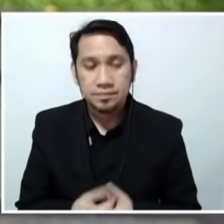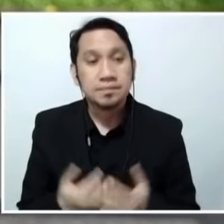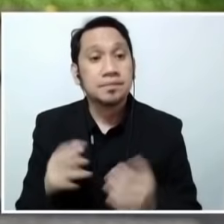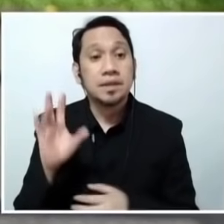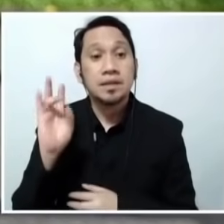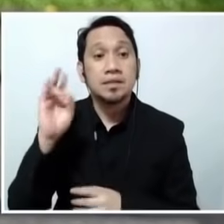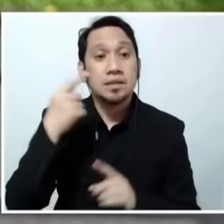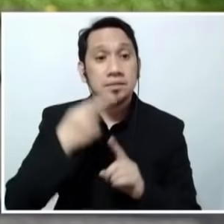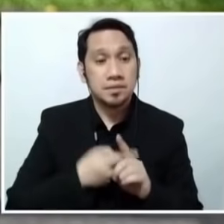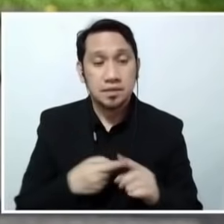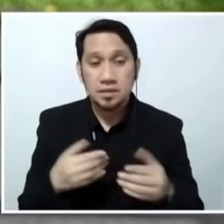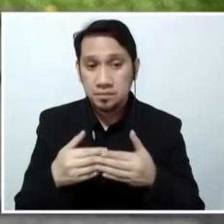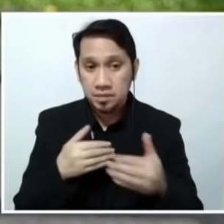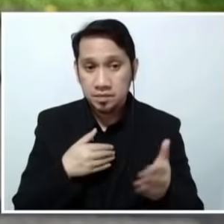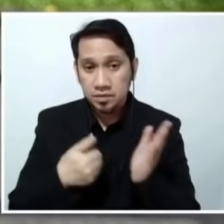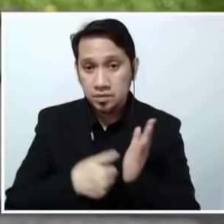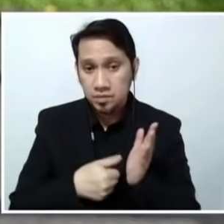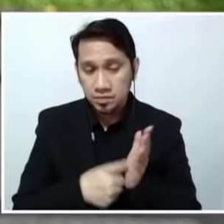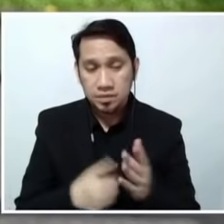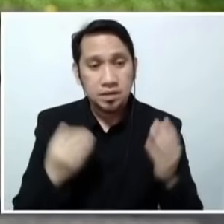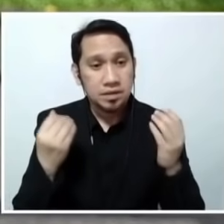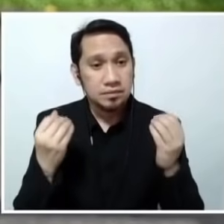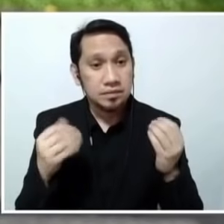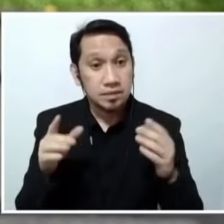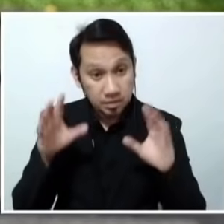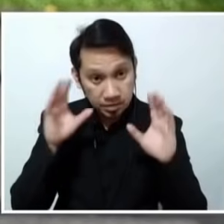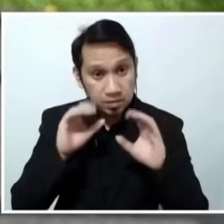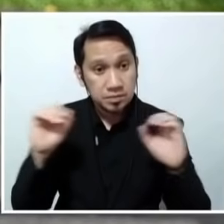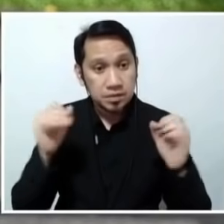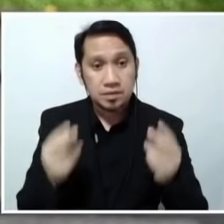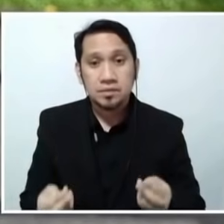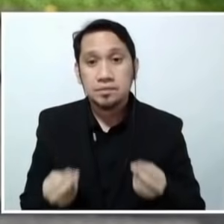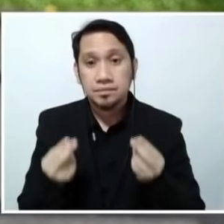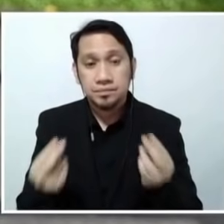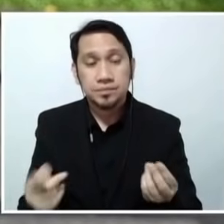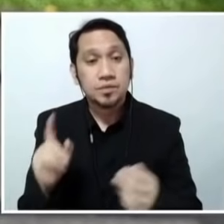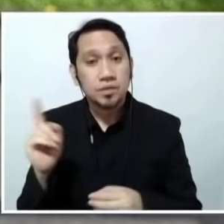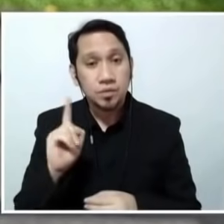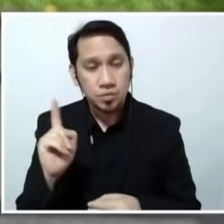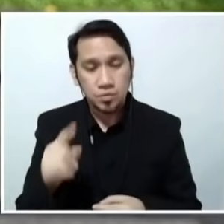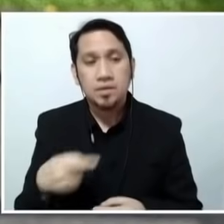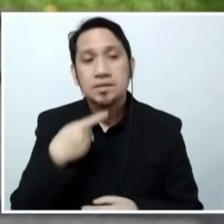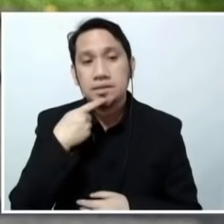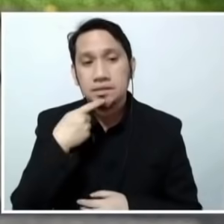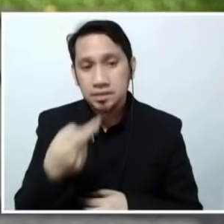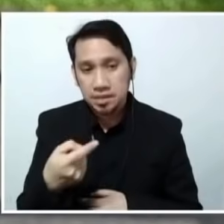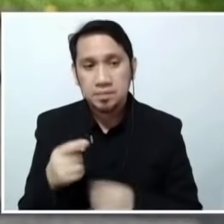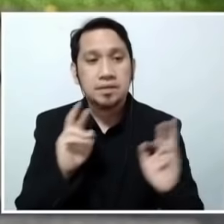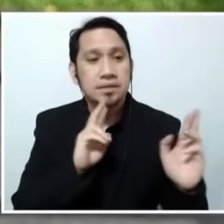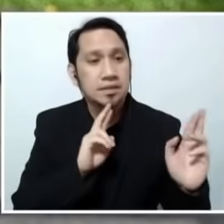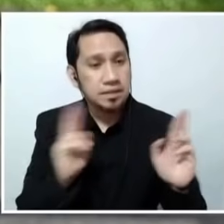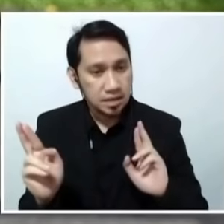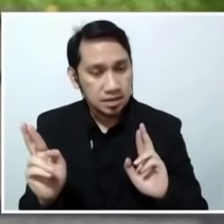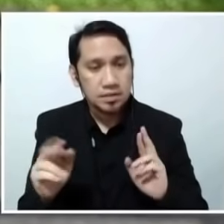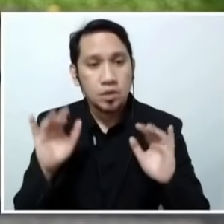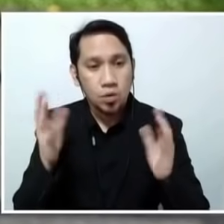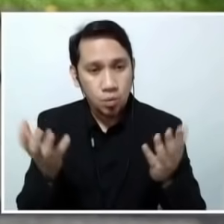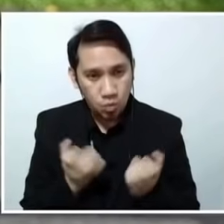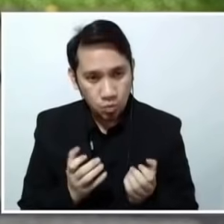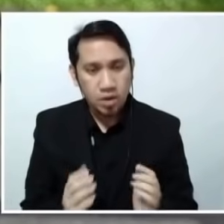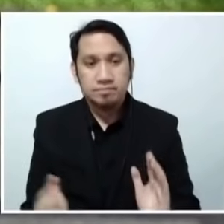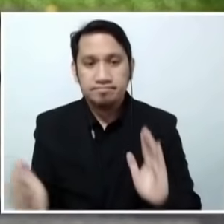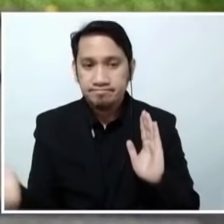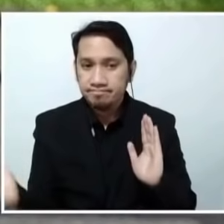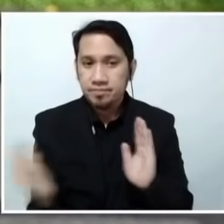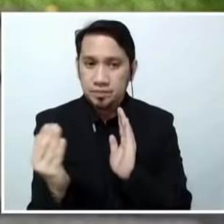7 buwan bago maghalalan, karamihan sa mga presidential candidates ang naghayag ng kahandaang magharapan sa isang